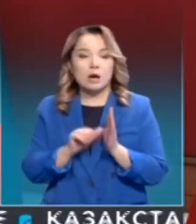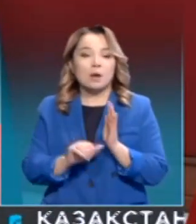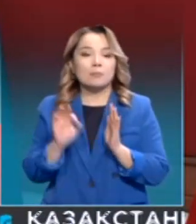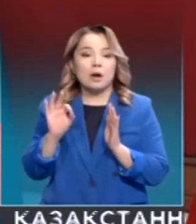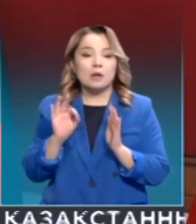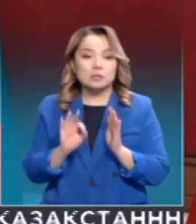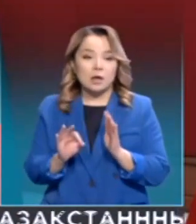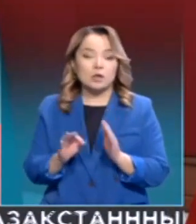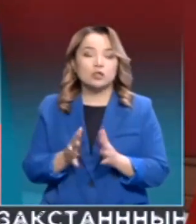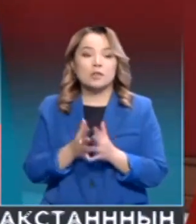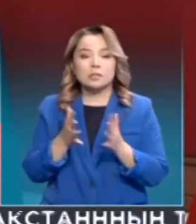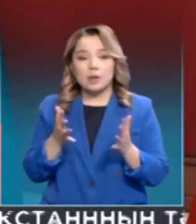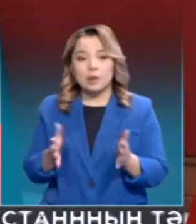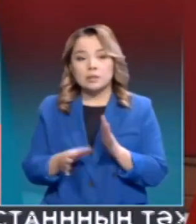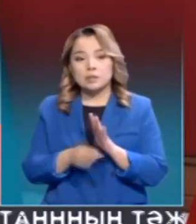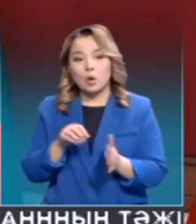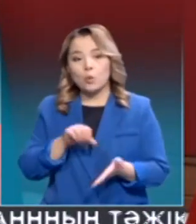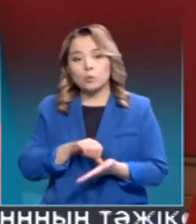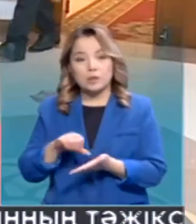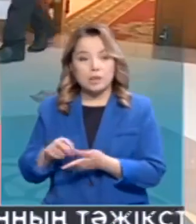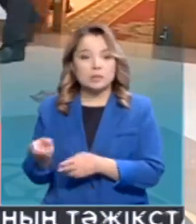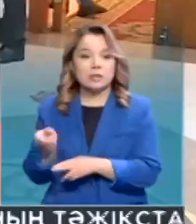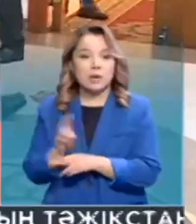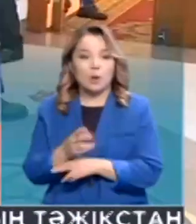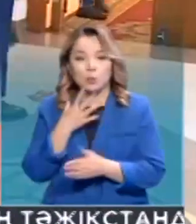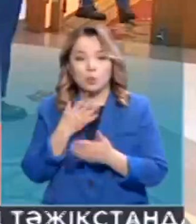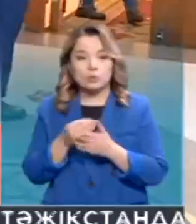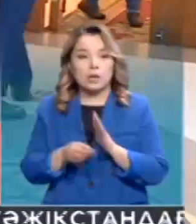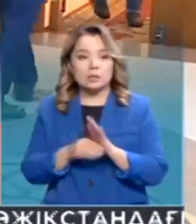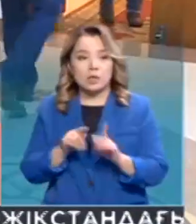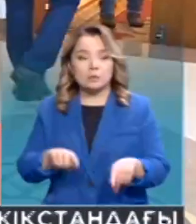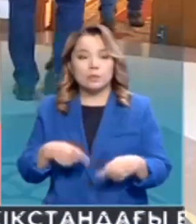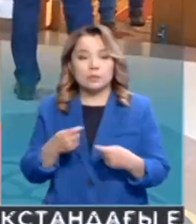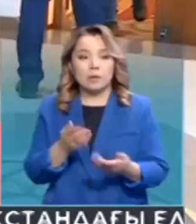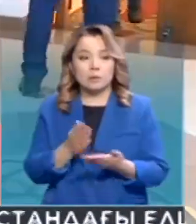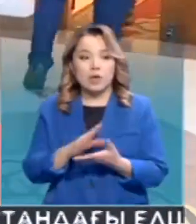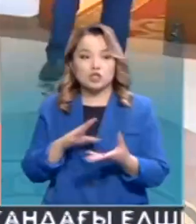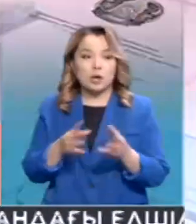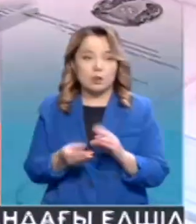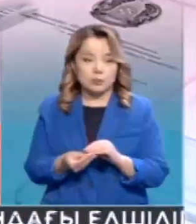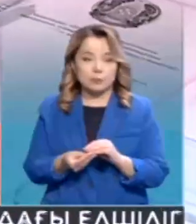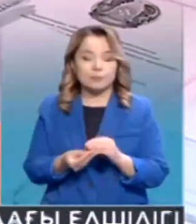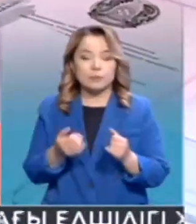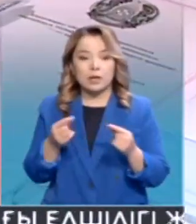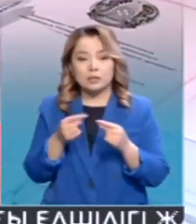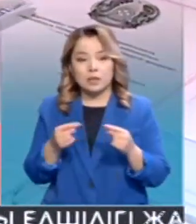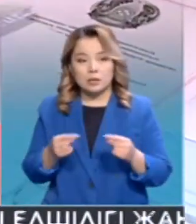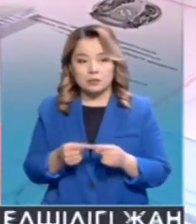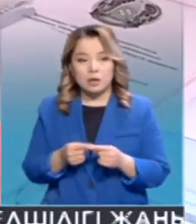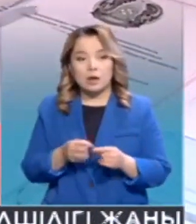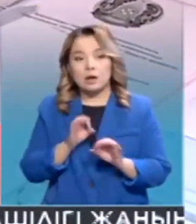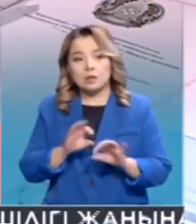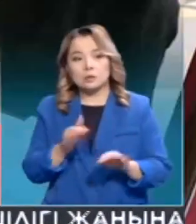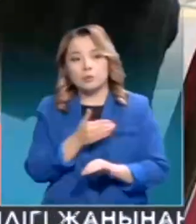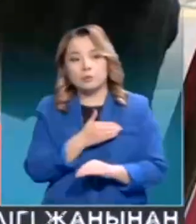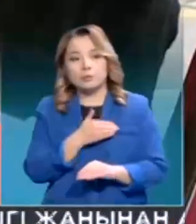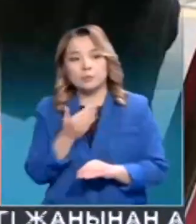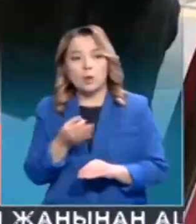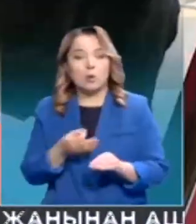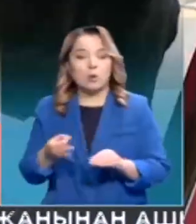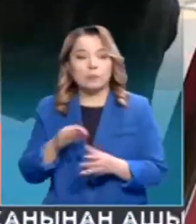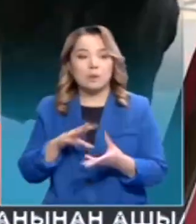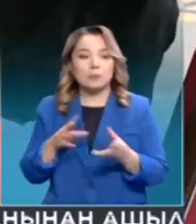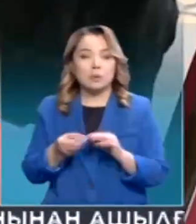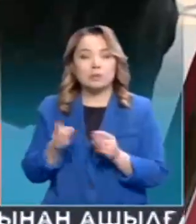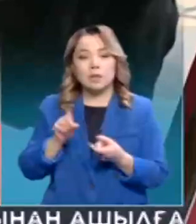60%-дан астамы сайлау учаскелеріне келіп, өз дауыстарын берді. Жалпы нақтылап айтатын болсақ, облыс